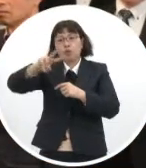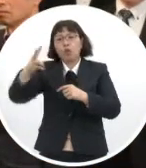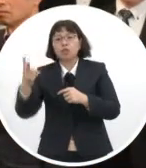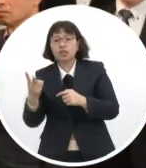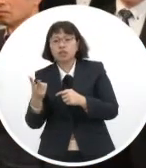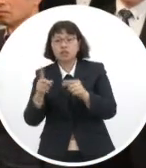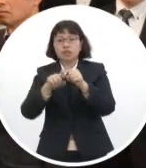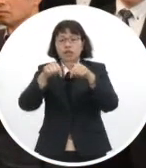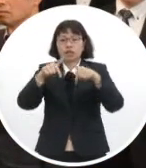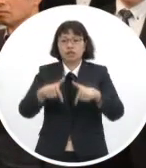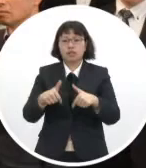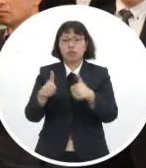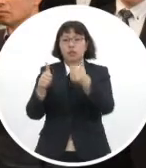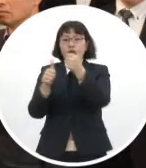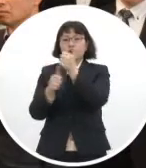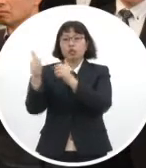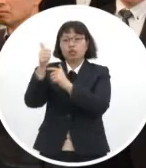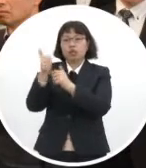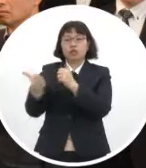ました。